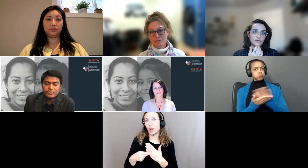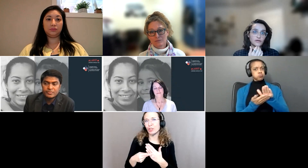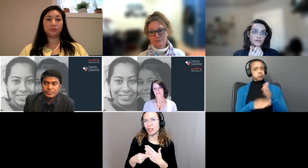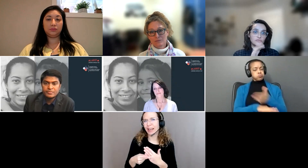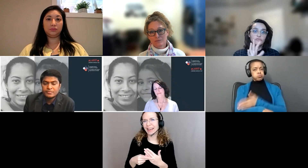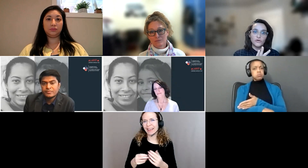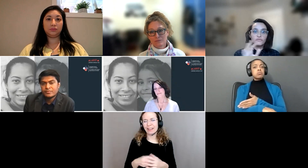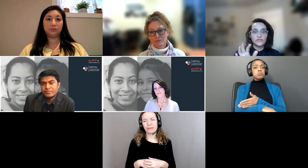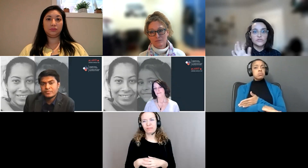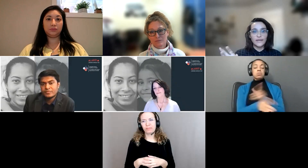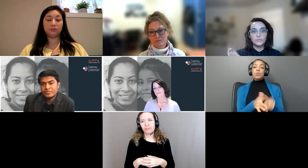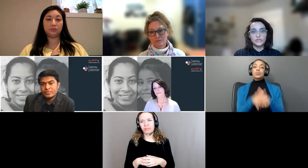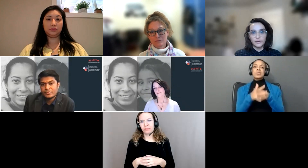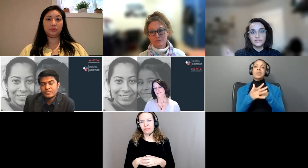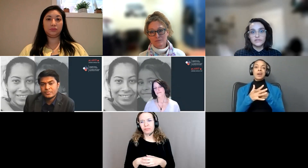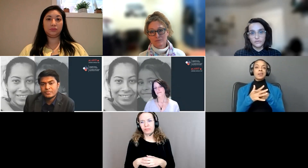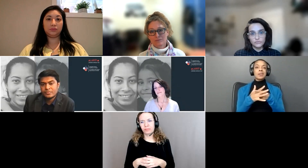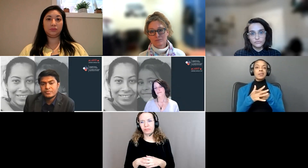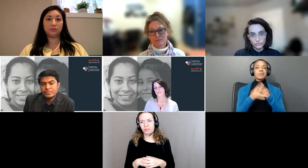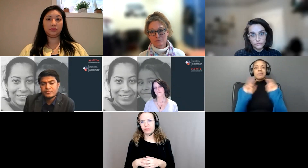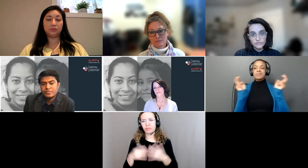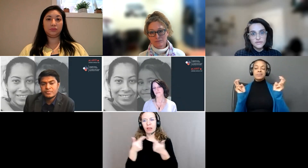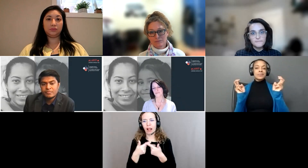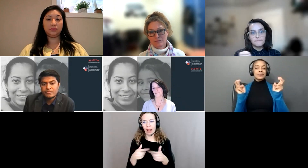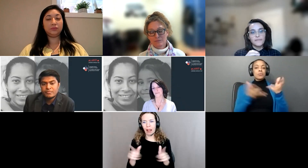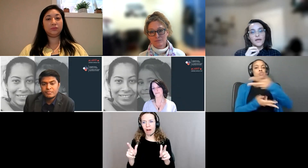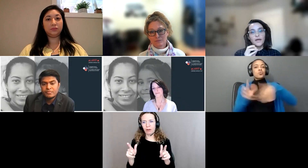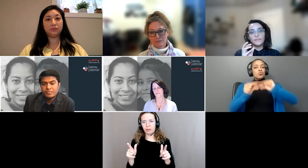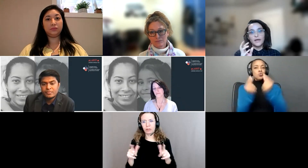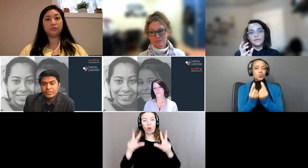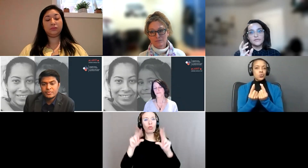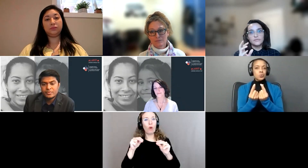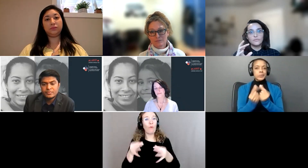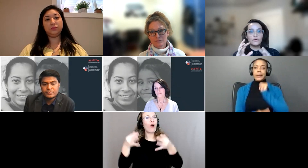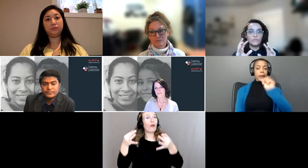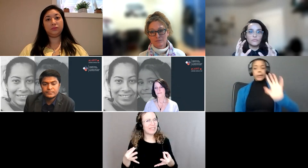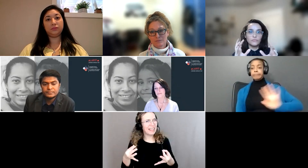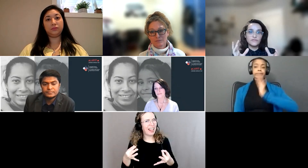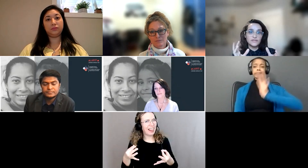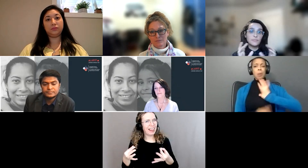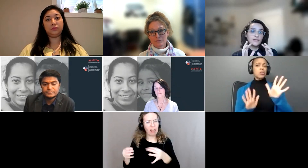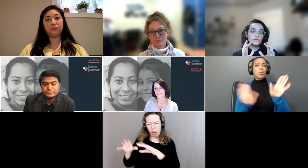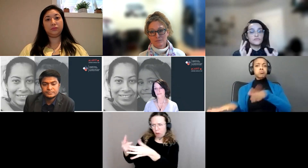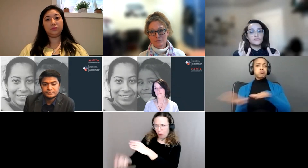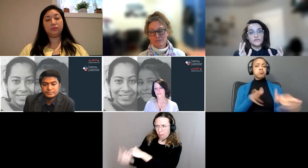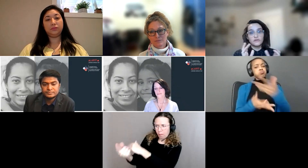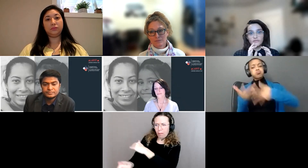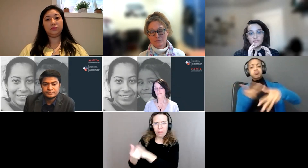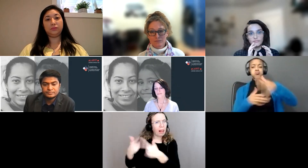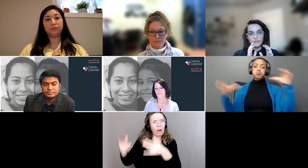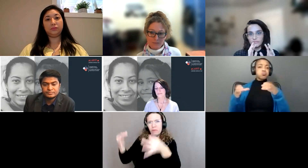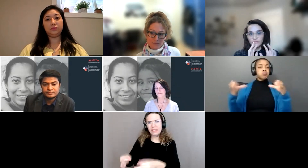à avoir des langues non officielles dans certains groupes. Et ce que nous avons vu,